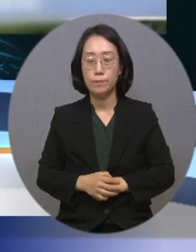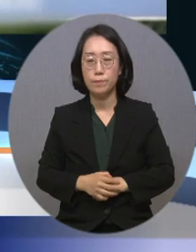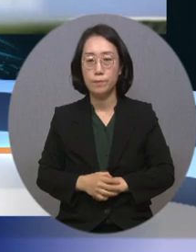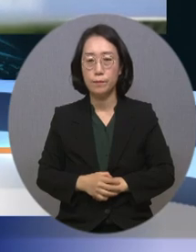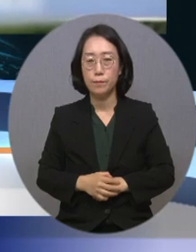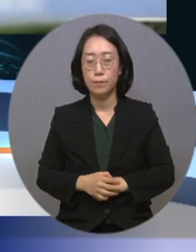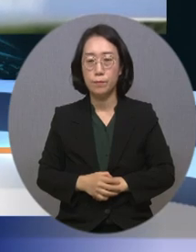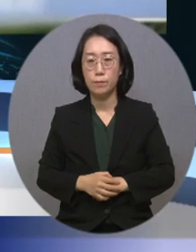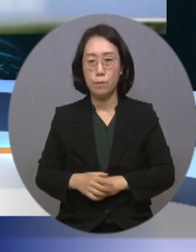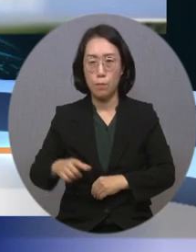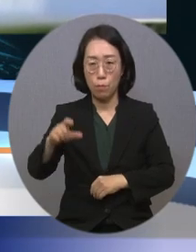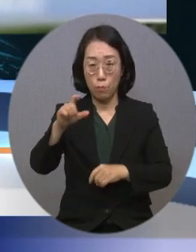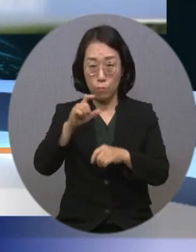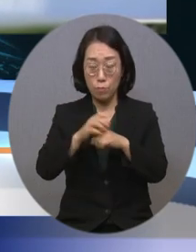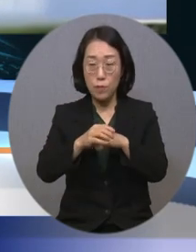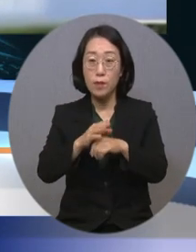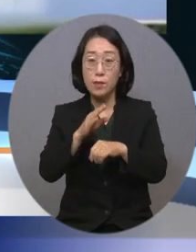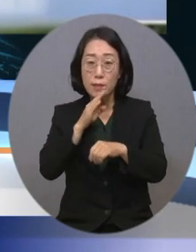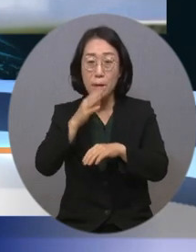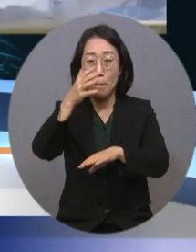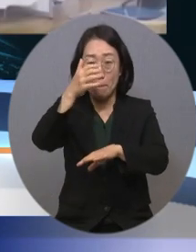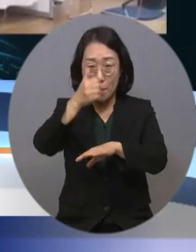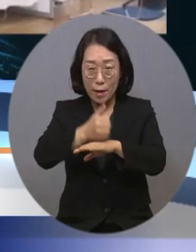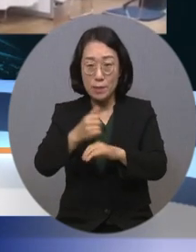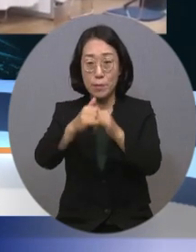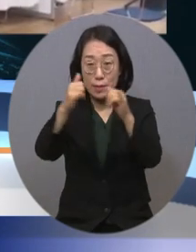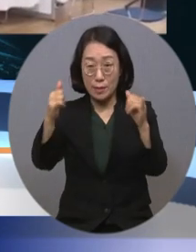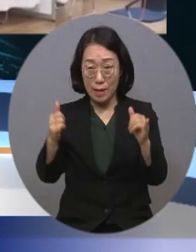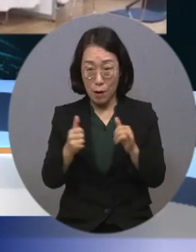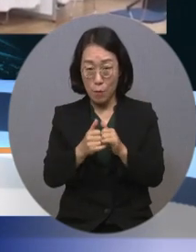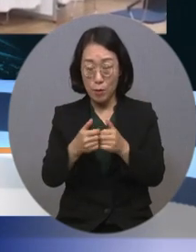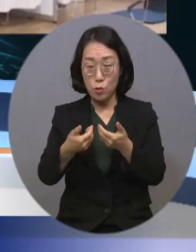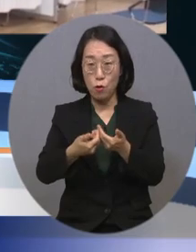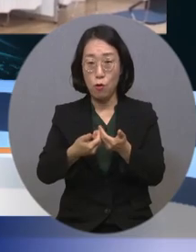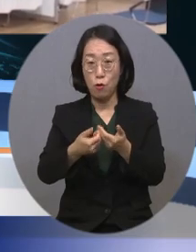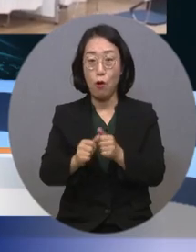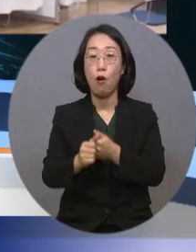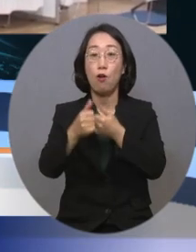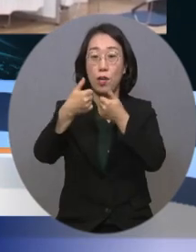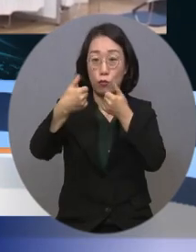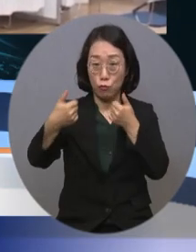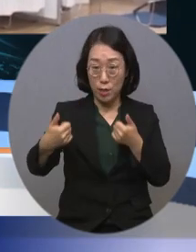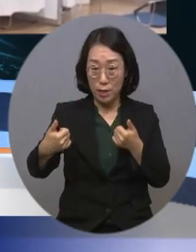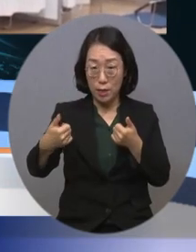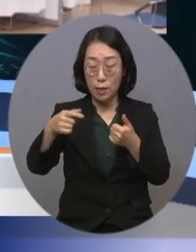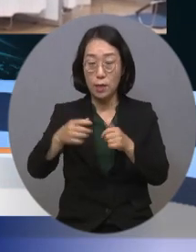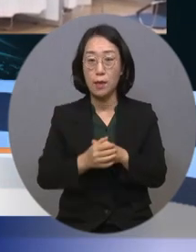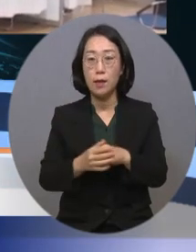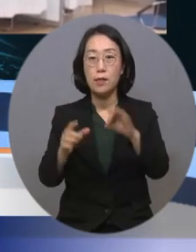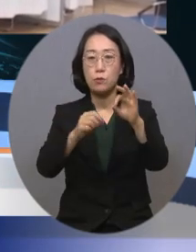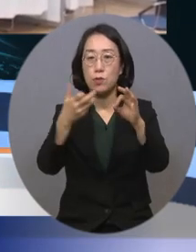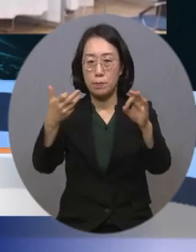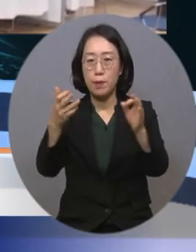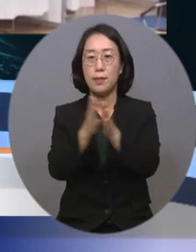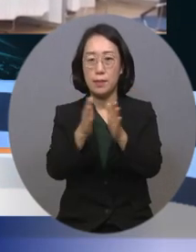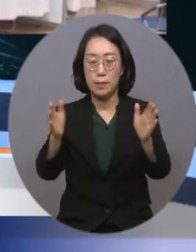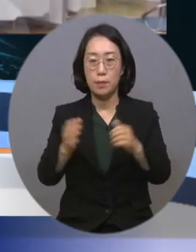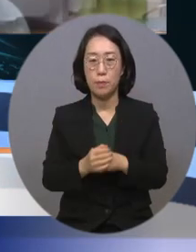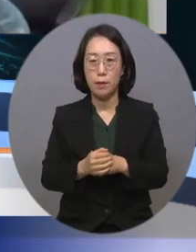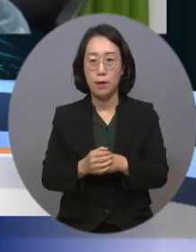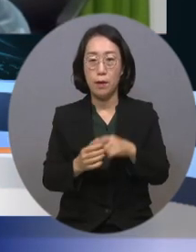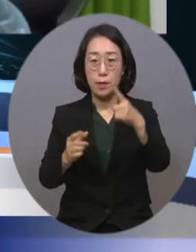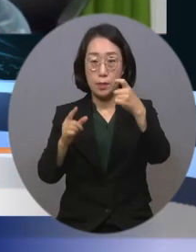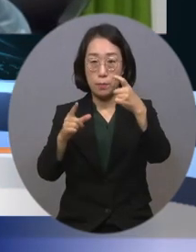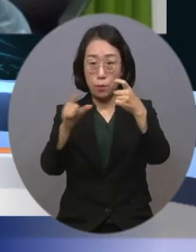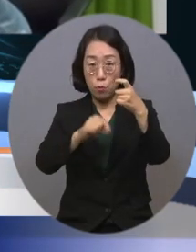1층 완화된 사실상 마지막 사회적 거리두기 방역 수 책이 18일부터 시행되었습니다 다음달 부터는